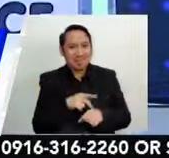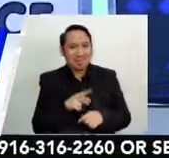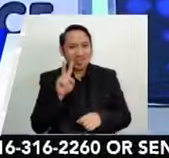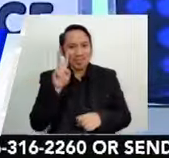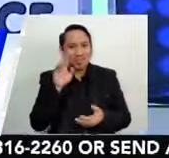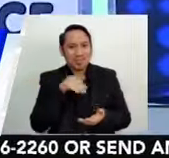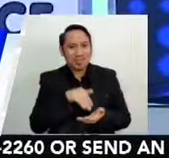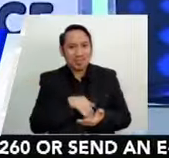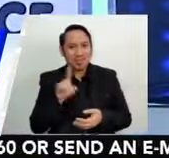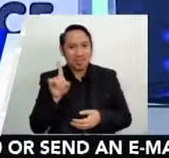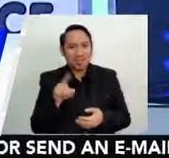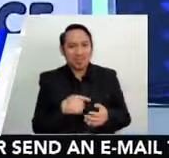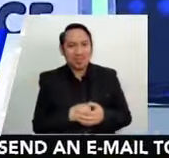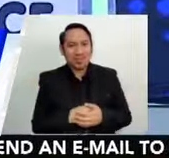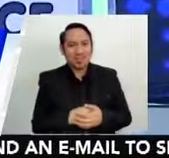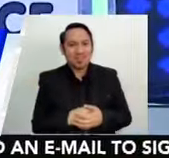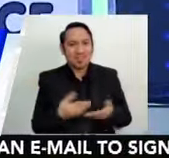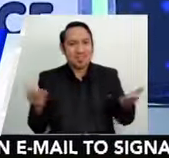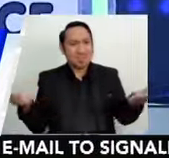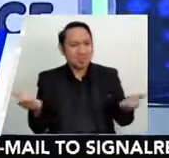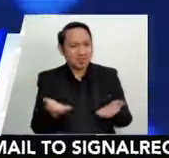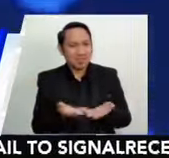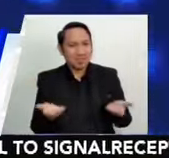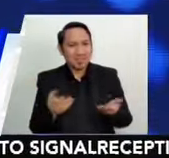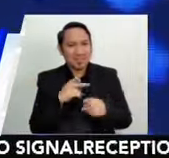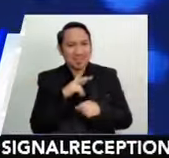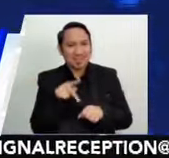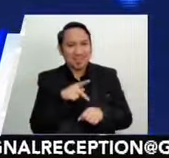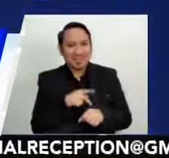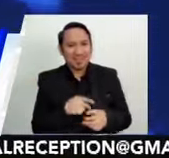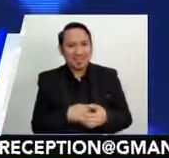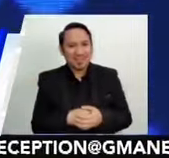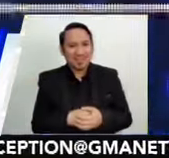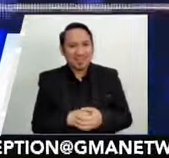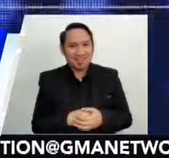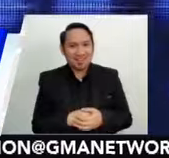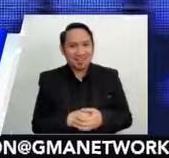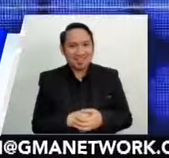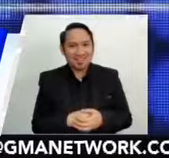ang nag-introduce ng show na to sa Pilipinas, yeah. Pero hindi na-renew.